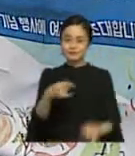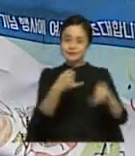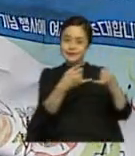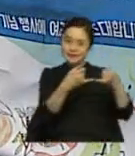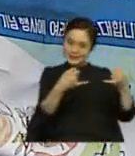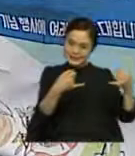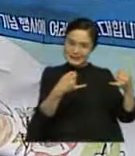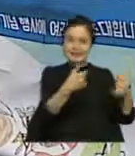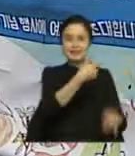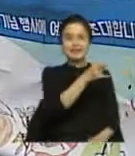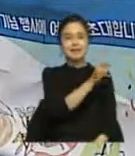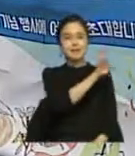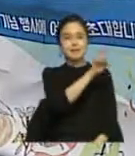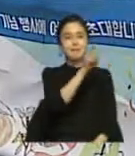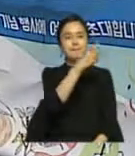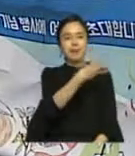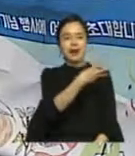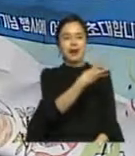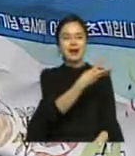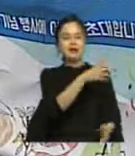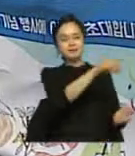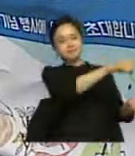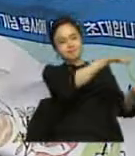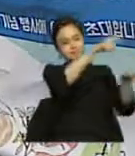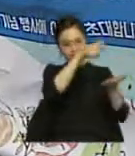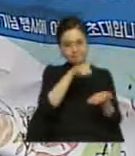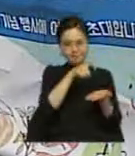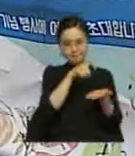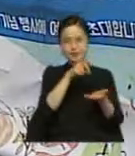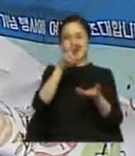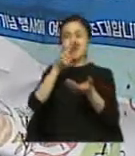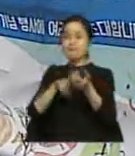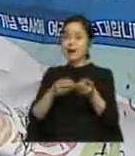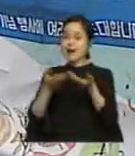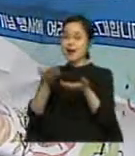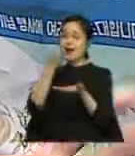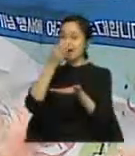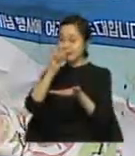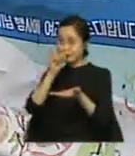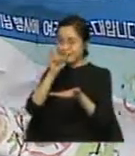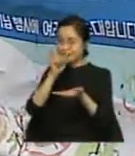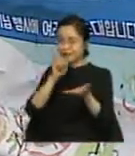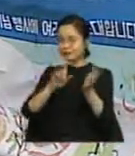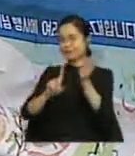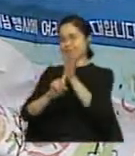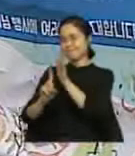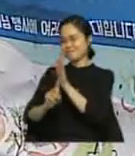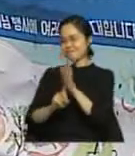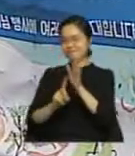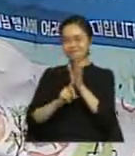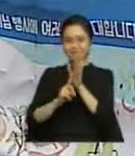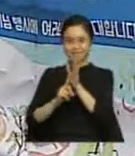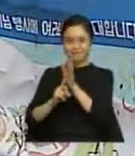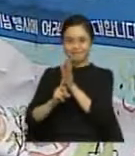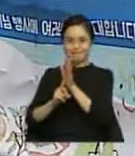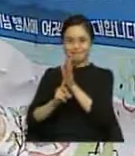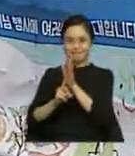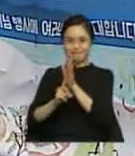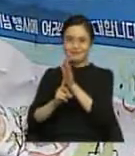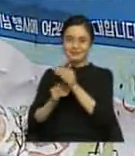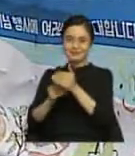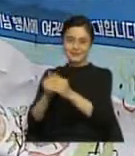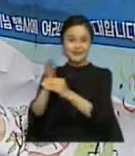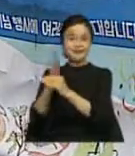공정무역에 대해 설명도 하고 그분들한테 공정무역 제품을 시연, 그러니까 먹어보거나 아니면 제품을 만들거나 등등을 시연하게